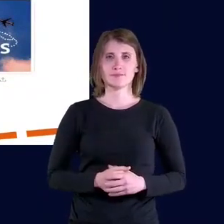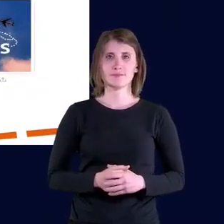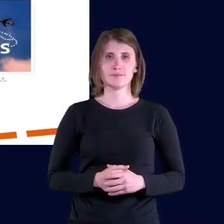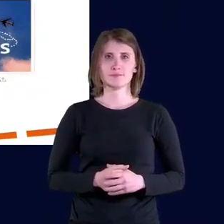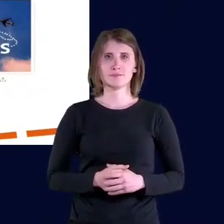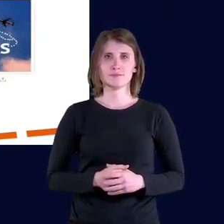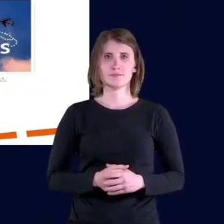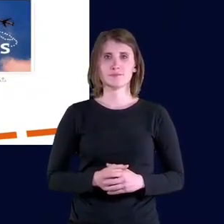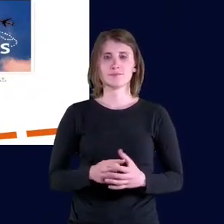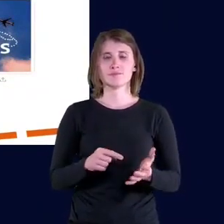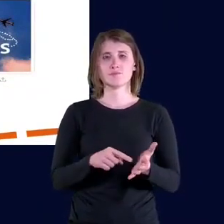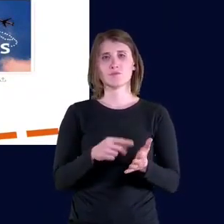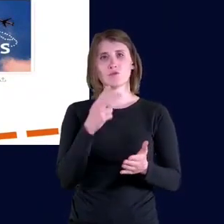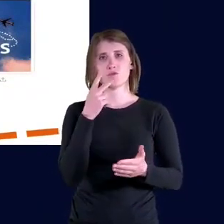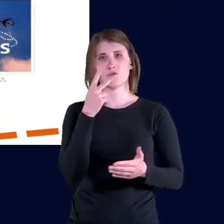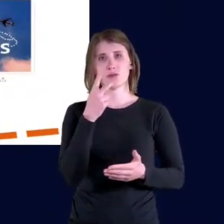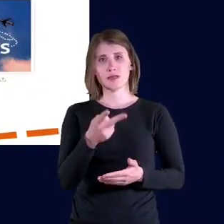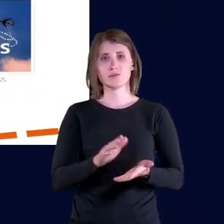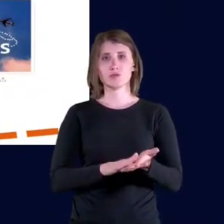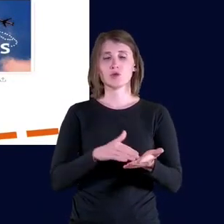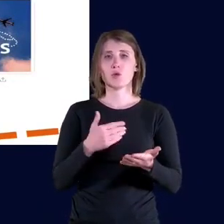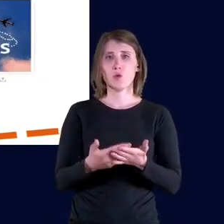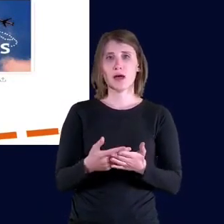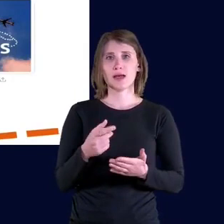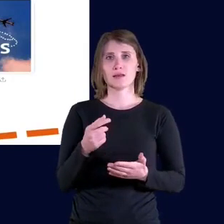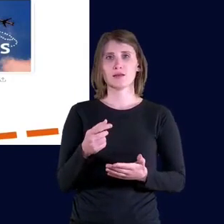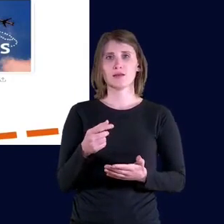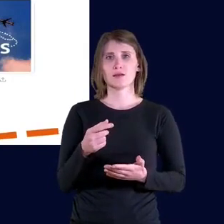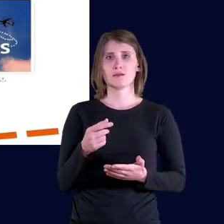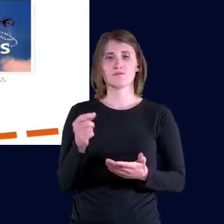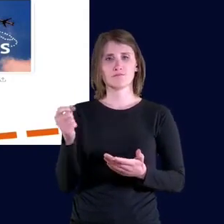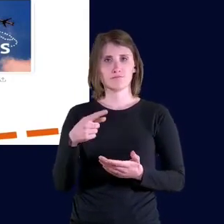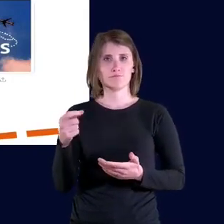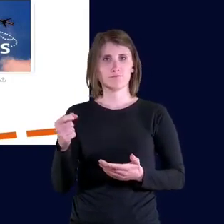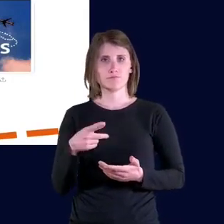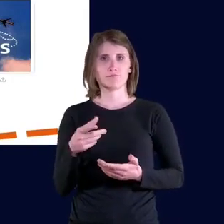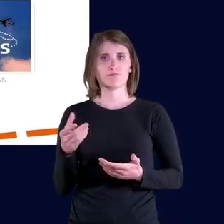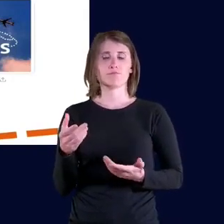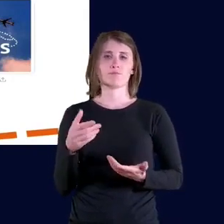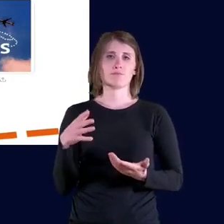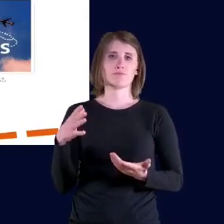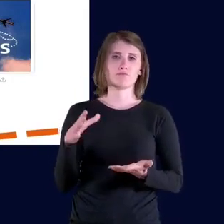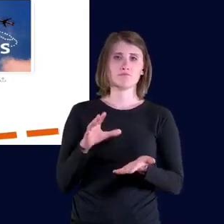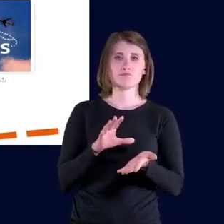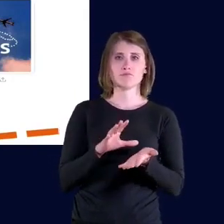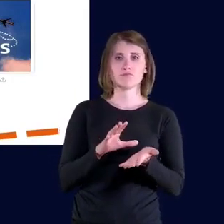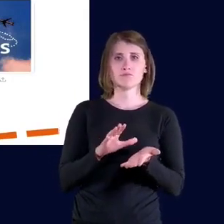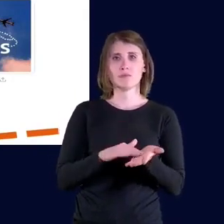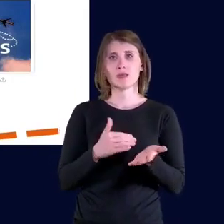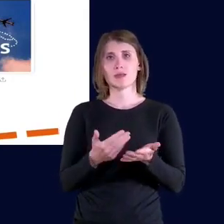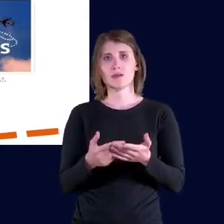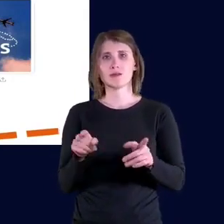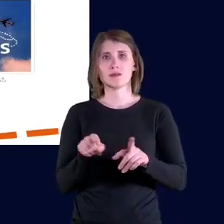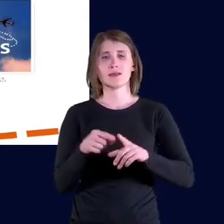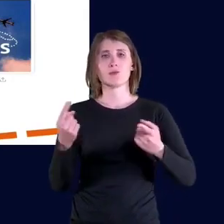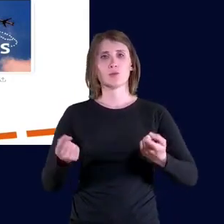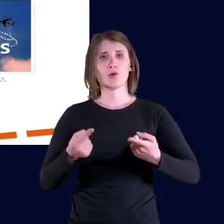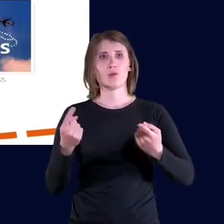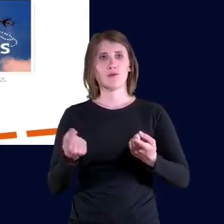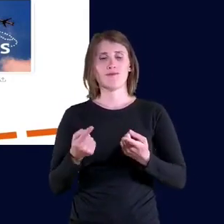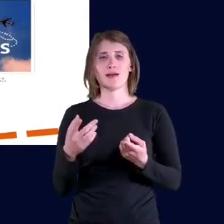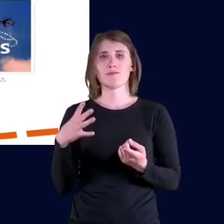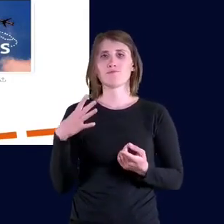i tutaj przykłady takich leków a i pomoc drogową promowanych